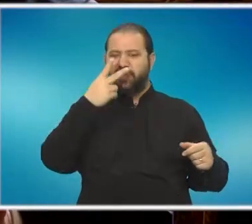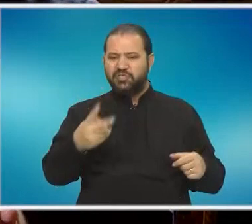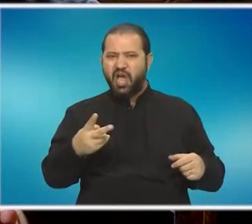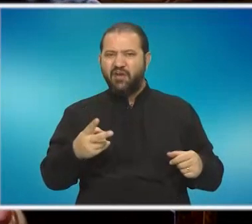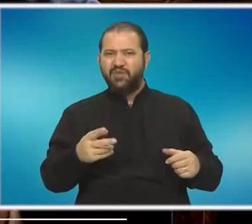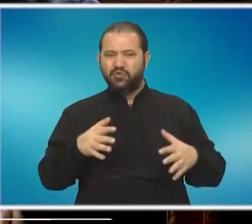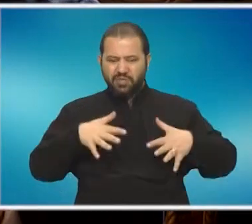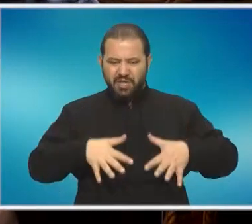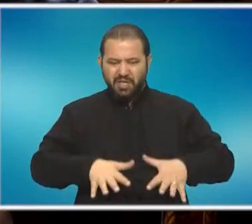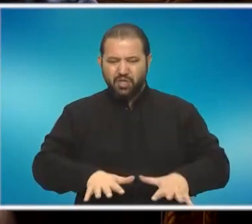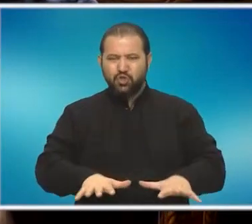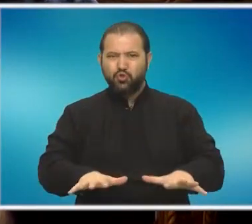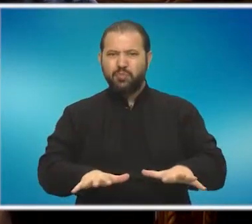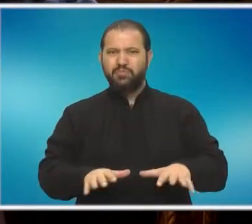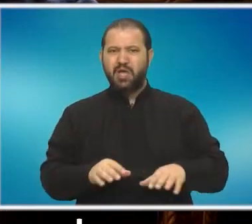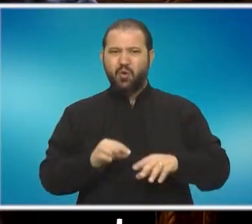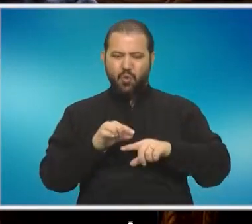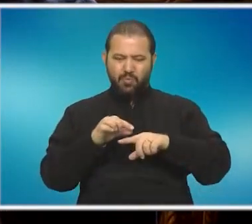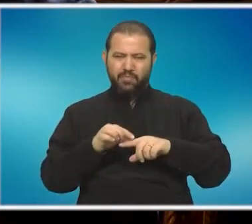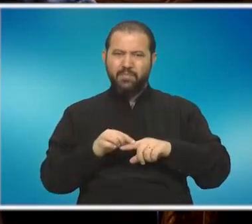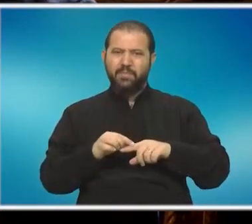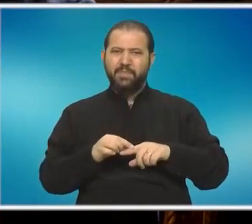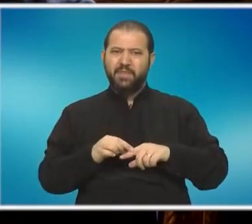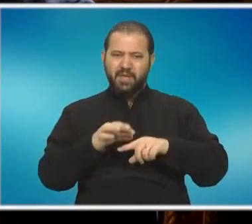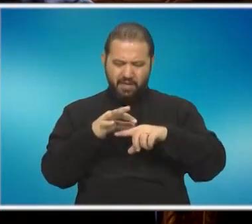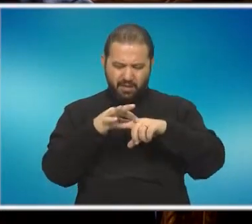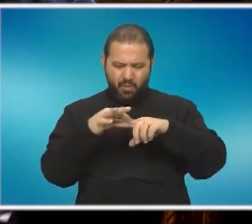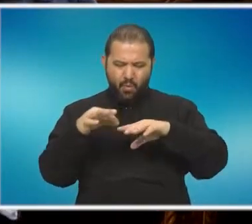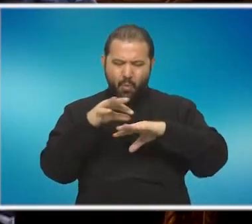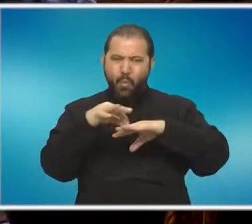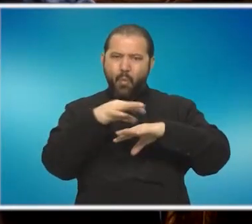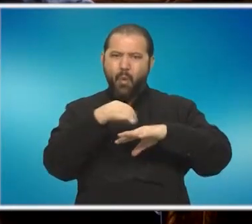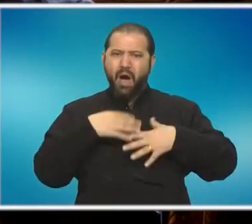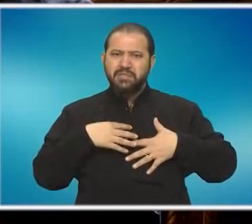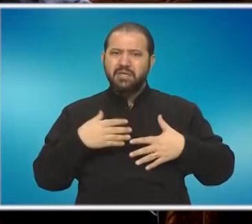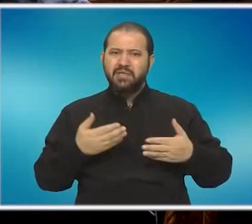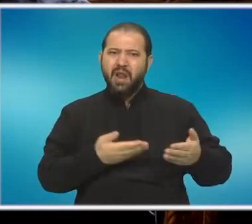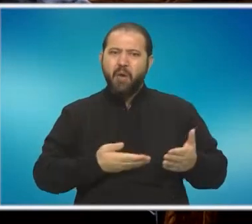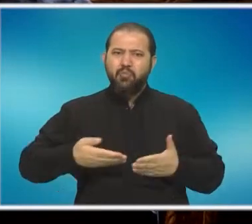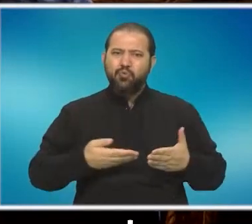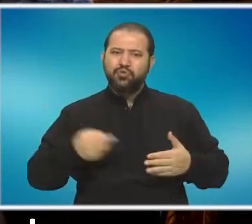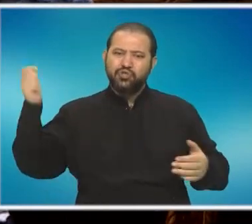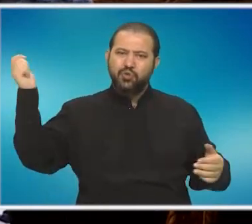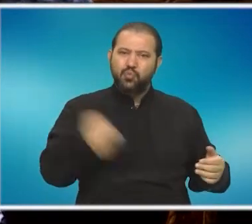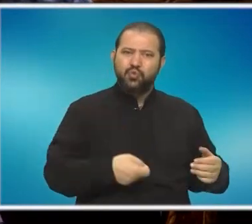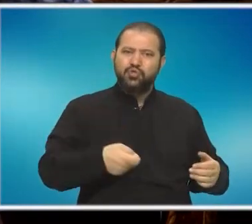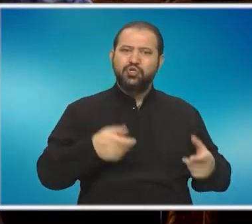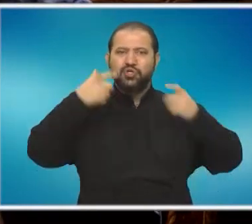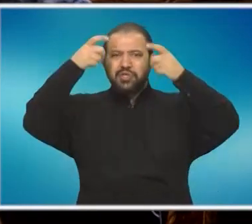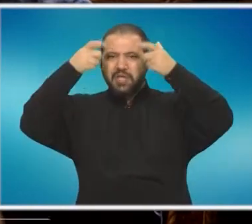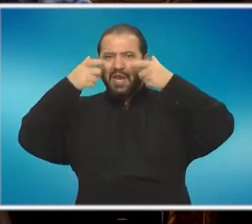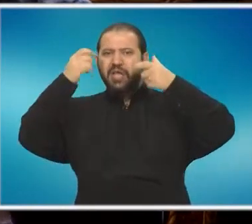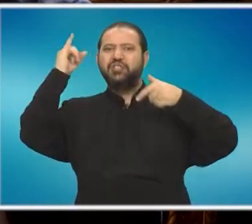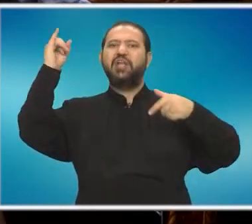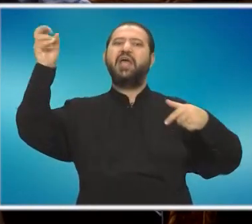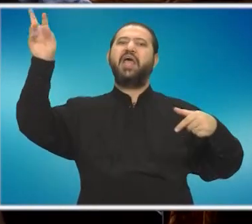acea grotă de sub Bazilica, Biserica de la Betleem, Biserica Nașterii Domnului, am